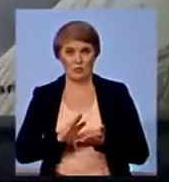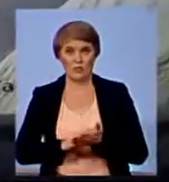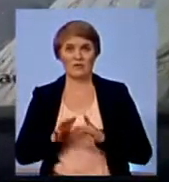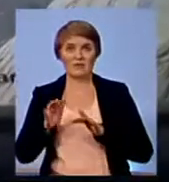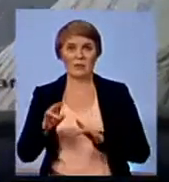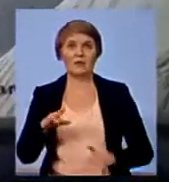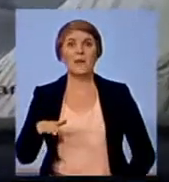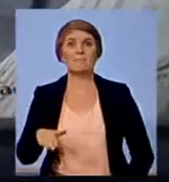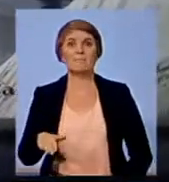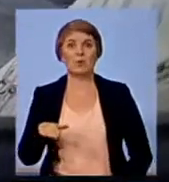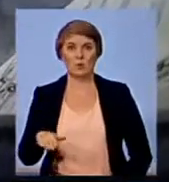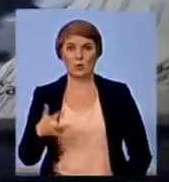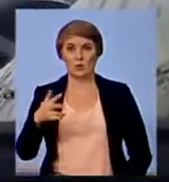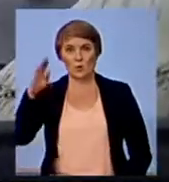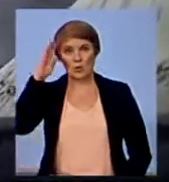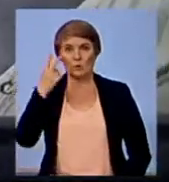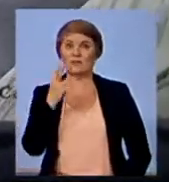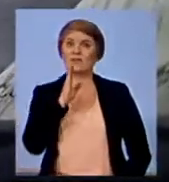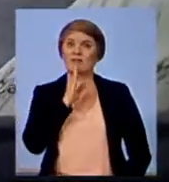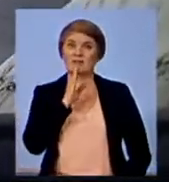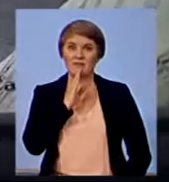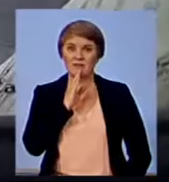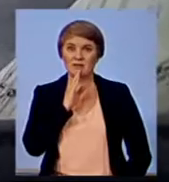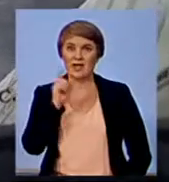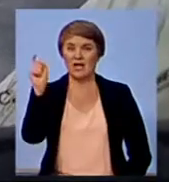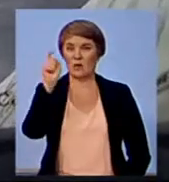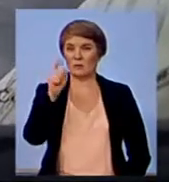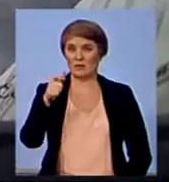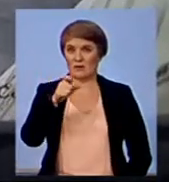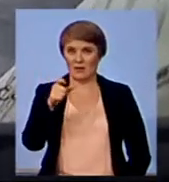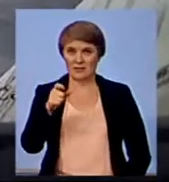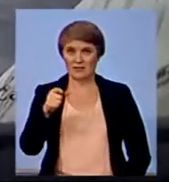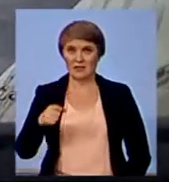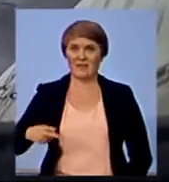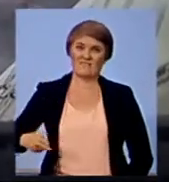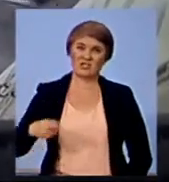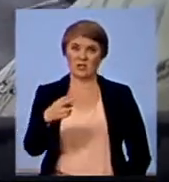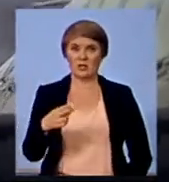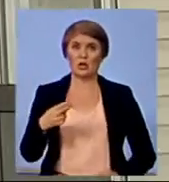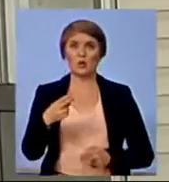спостереження. За даними поліції, 3 хлопців та 2 дівчини розпилили сльозогінний газ і вдарили чоловіка ножем у спину.